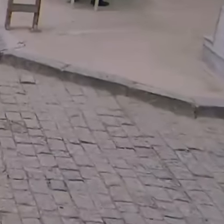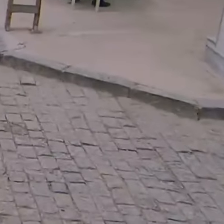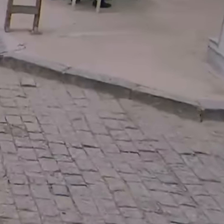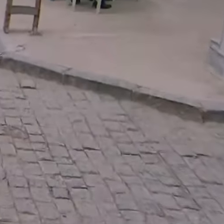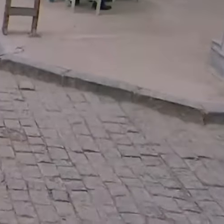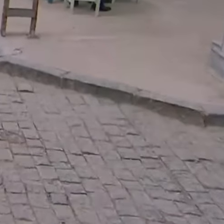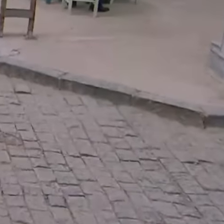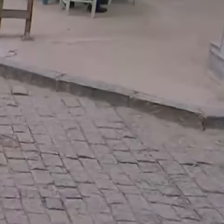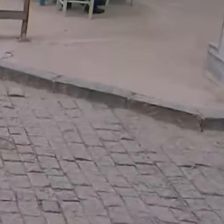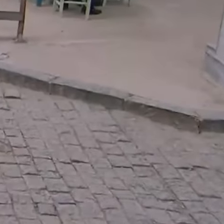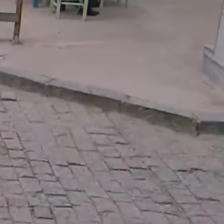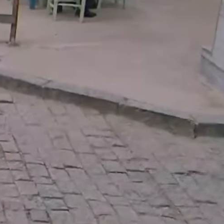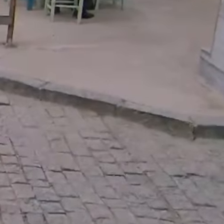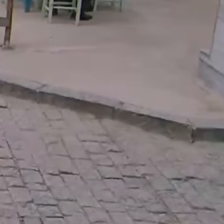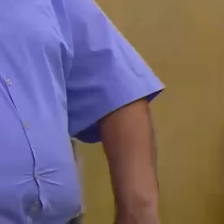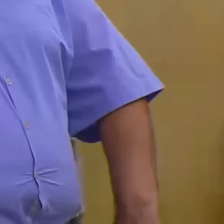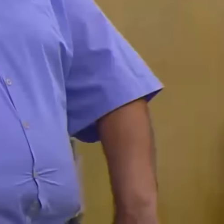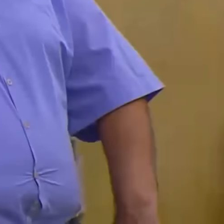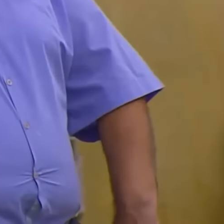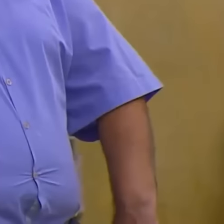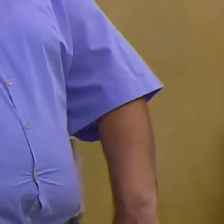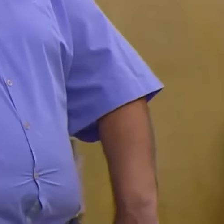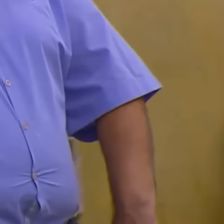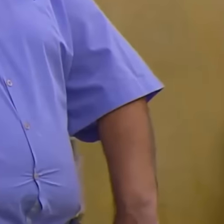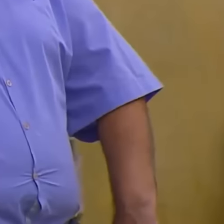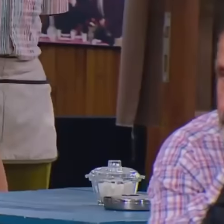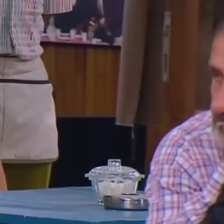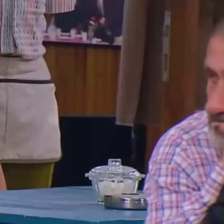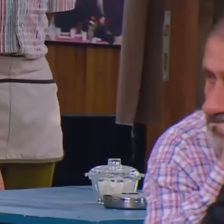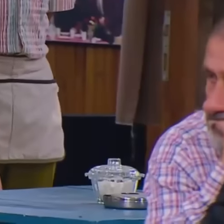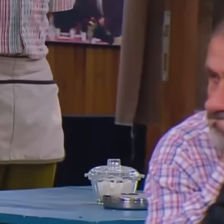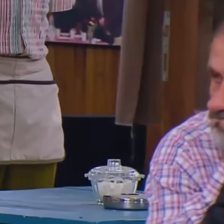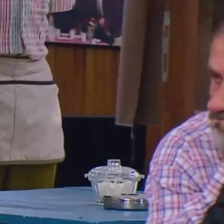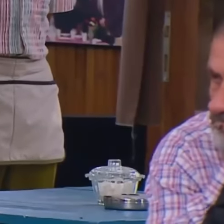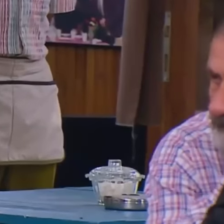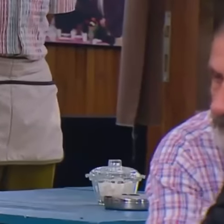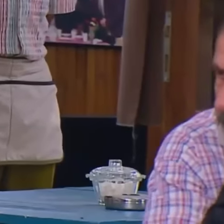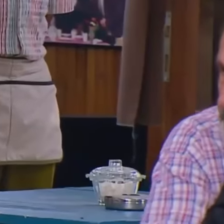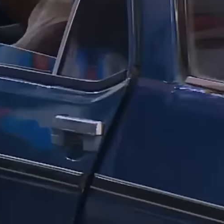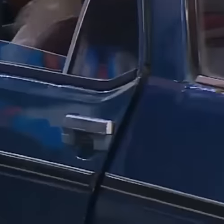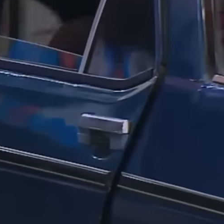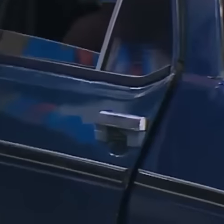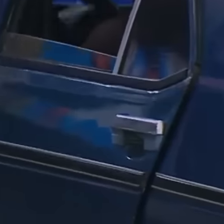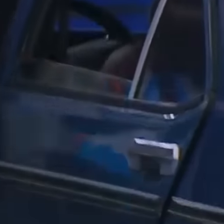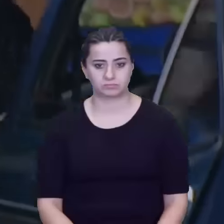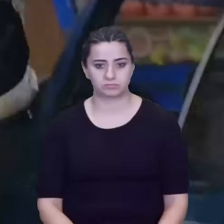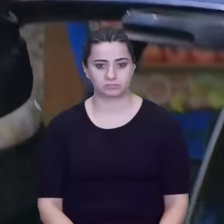araç kahvenin yanında durup çevredeki tüm dikkatleri üstüne çekti. Direksiyondan elinde tefle kasketli bir adam